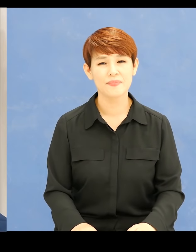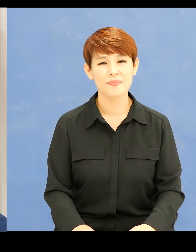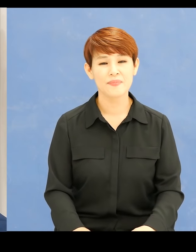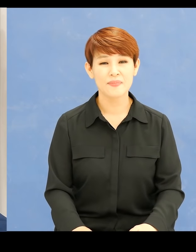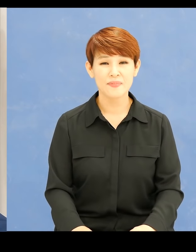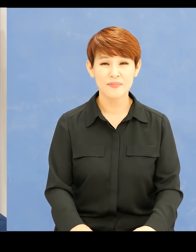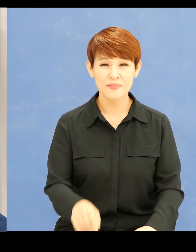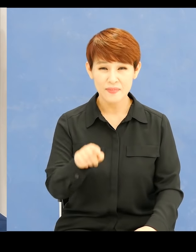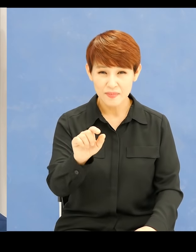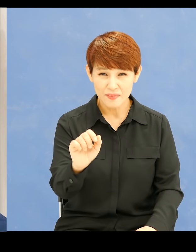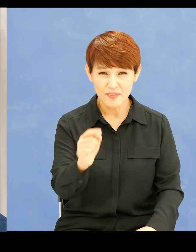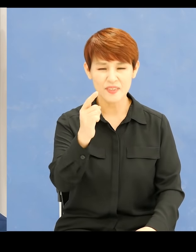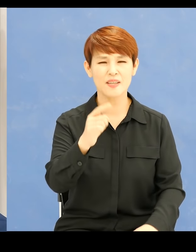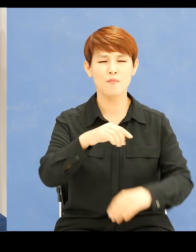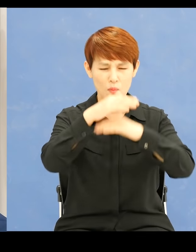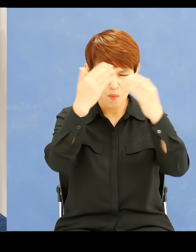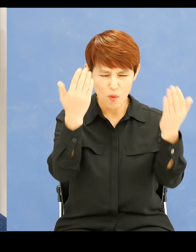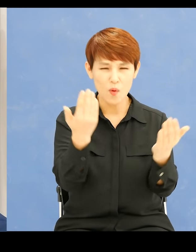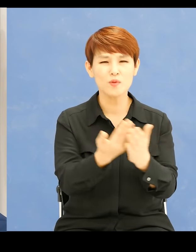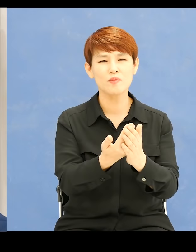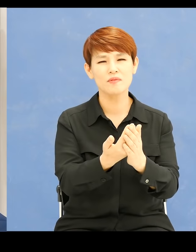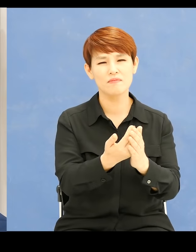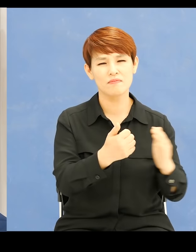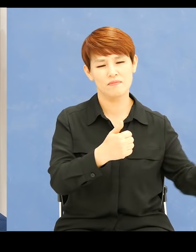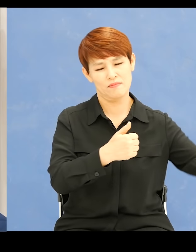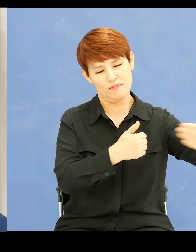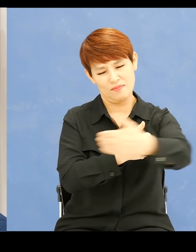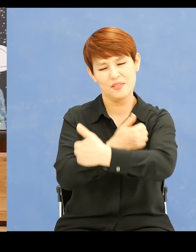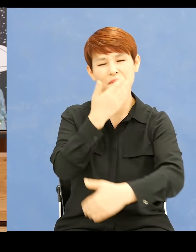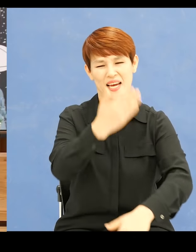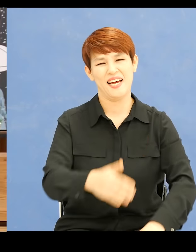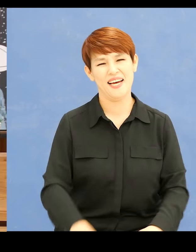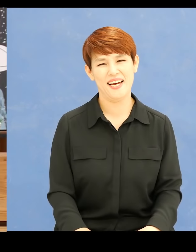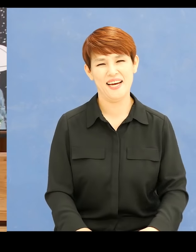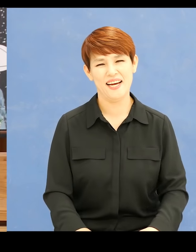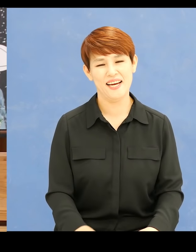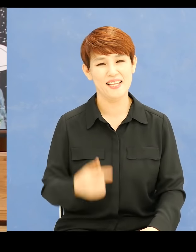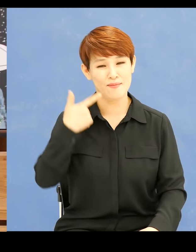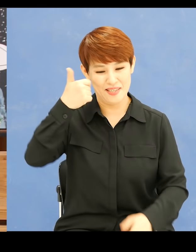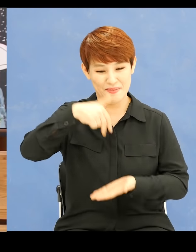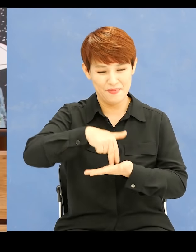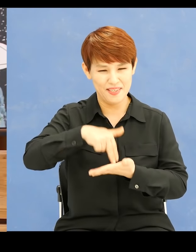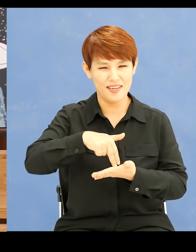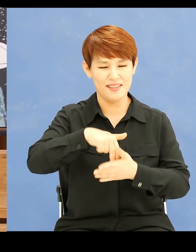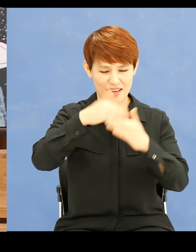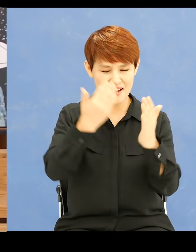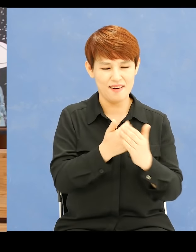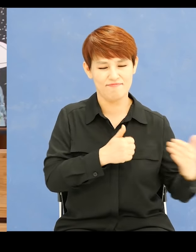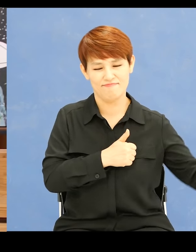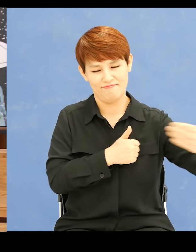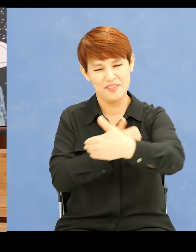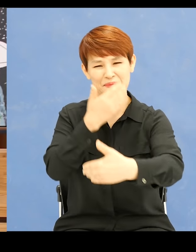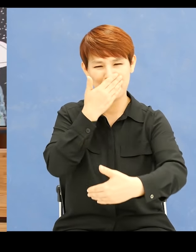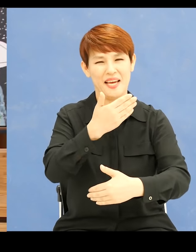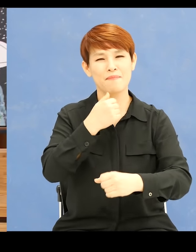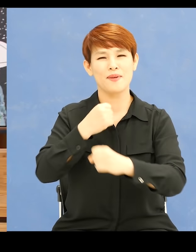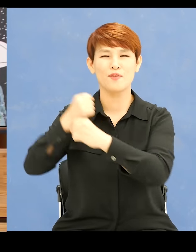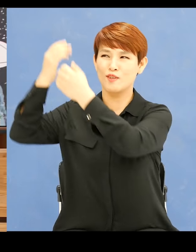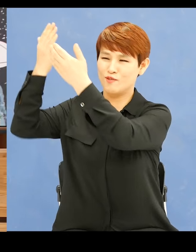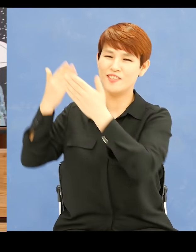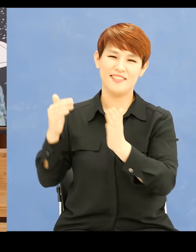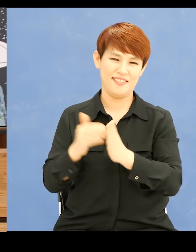그러니 못 품을 사람이 없더라고요. 그렇죠. 아니 못 품을 사람이 없는 거예요. 그럼요. 그 하나님께서 그릇을 이렇게